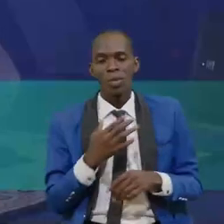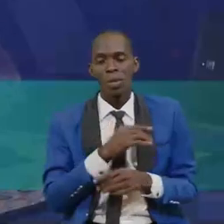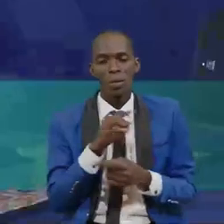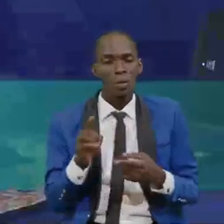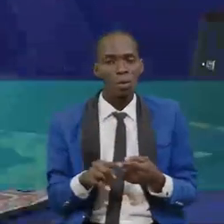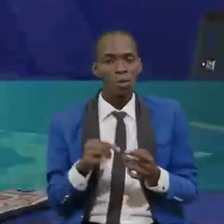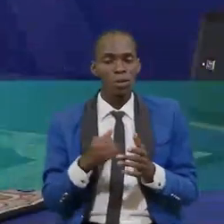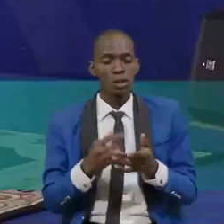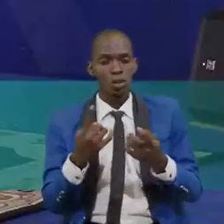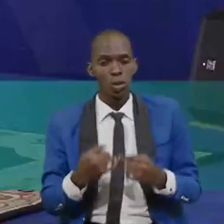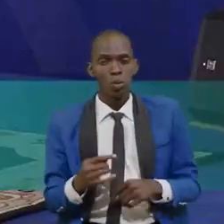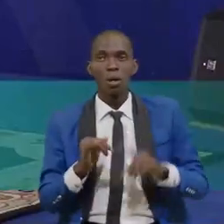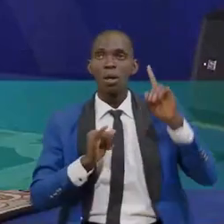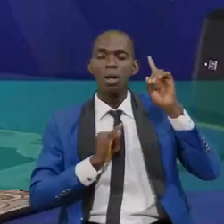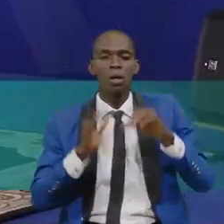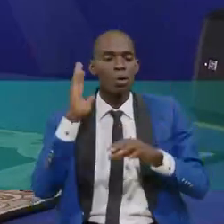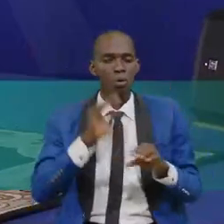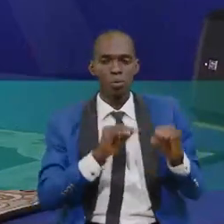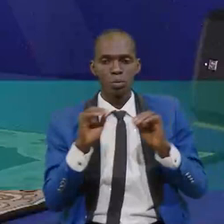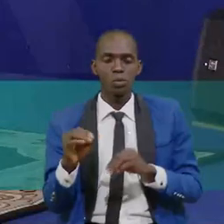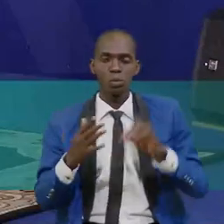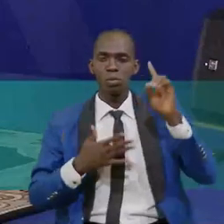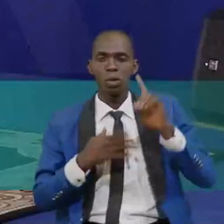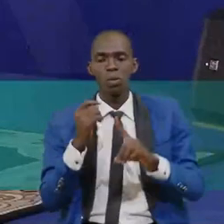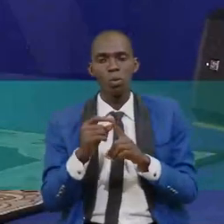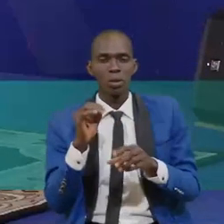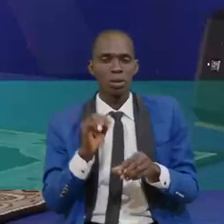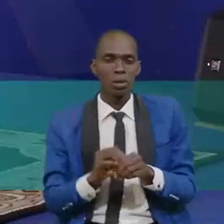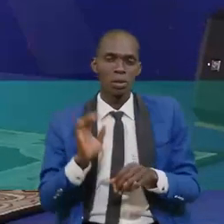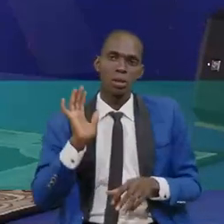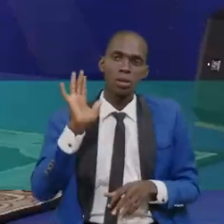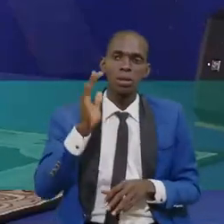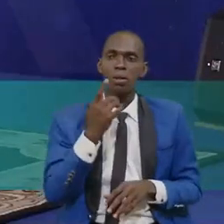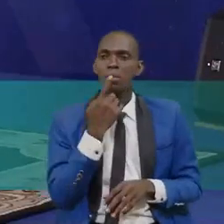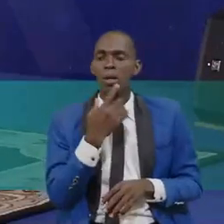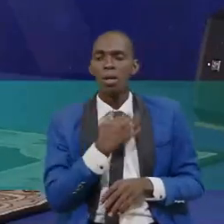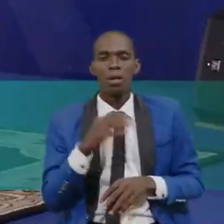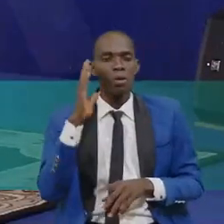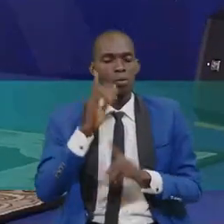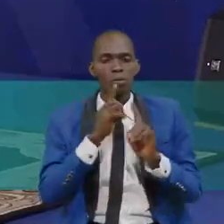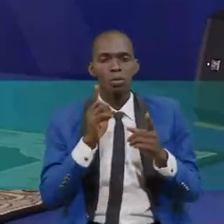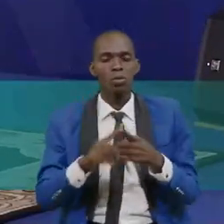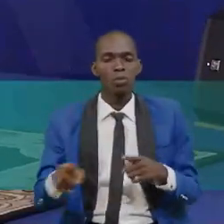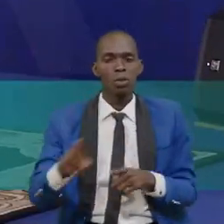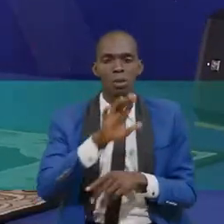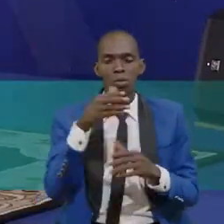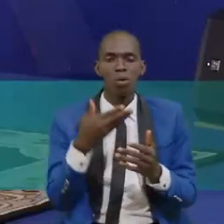je mettrai mes paroles dans sa bouche et il leur dira tout ce que je